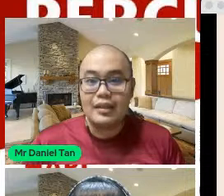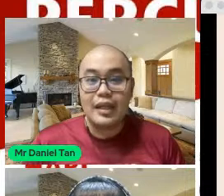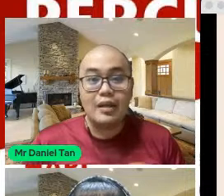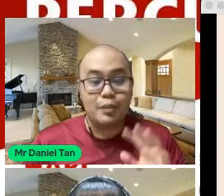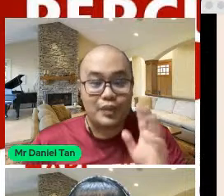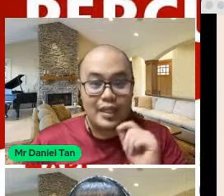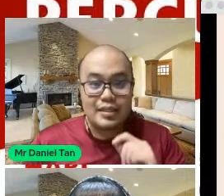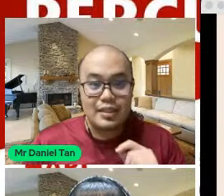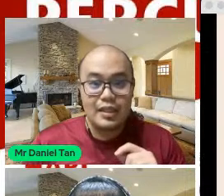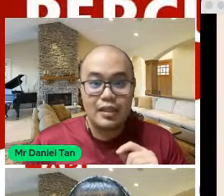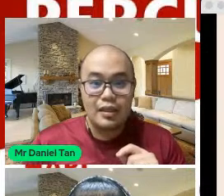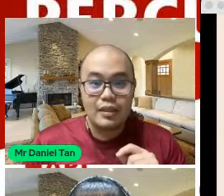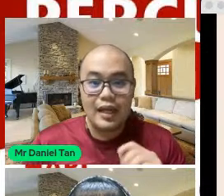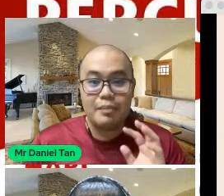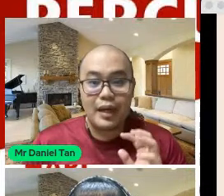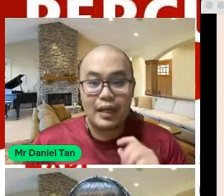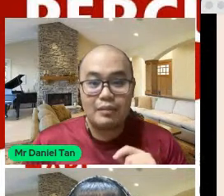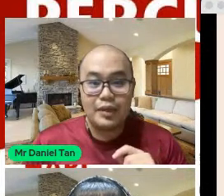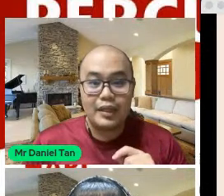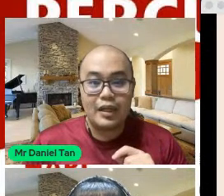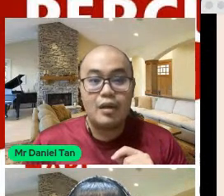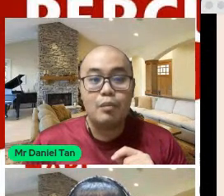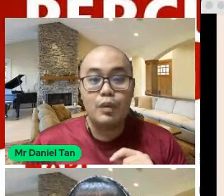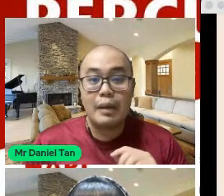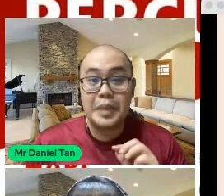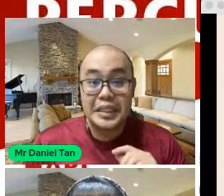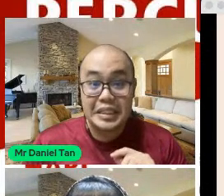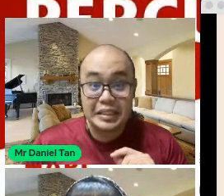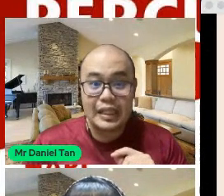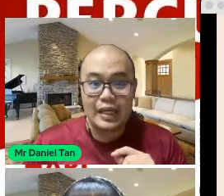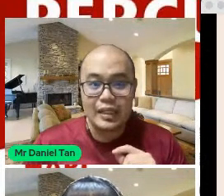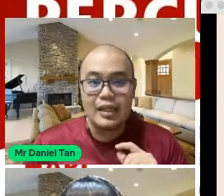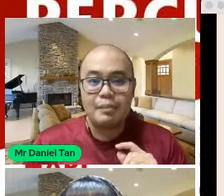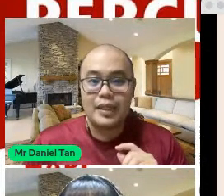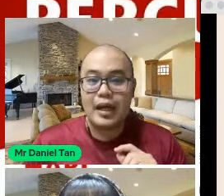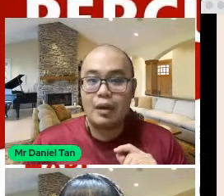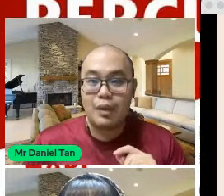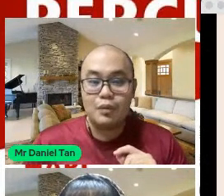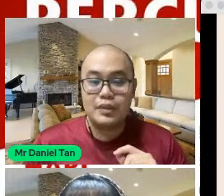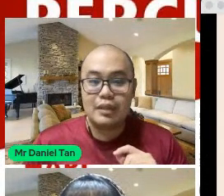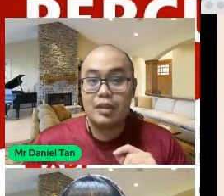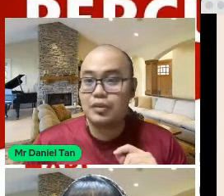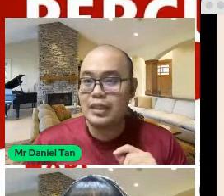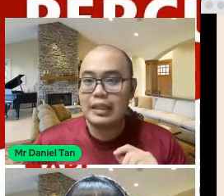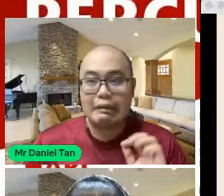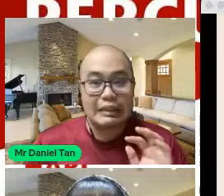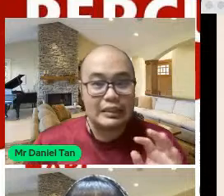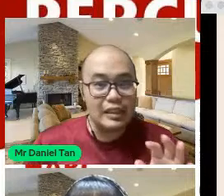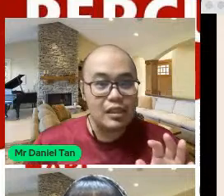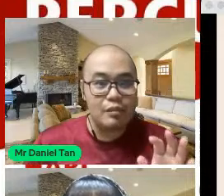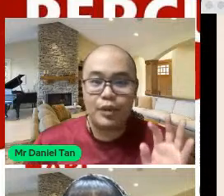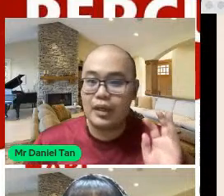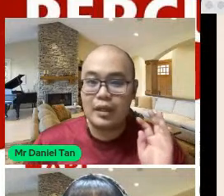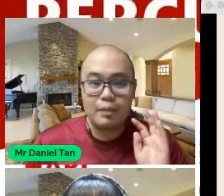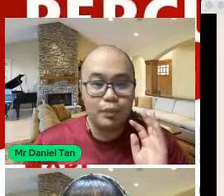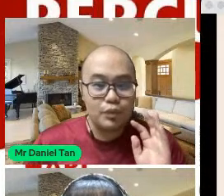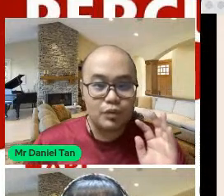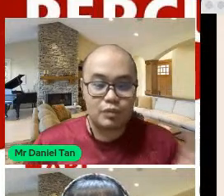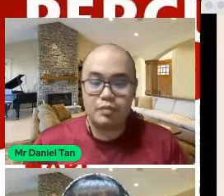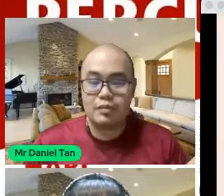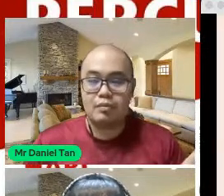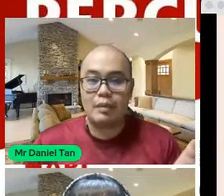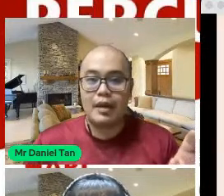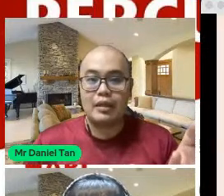pintar dan potensi dan bakat mereka mulai menggelar pada awal usia maksudnya dari kecil Mereka